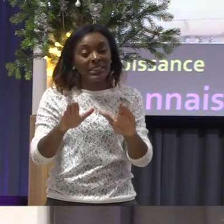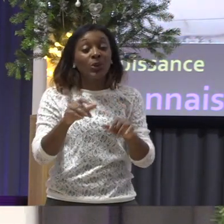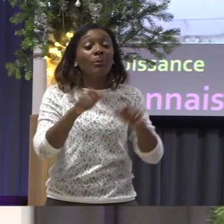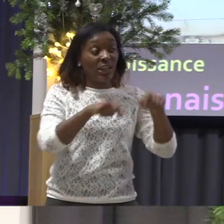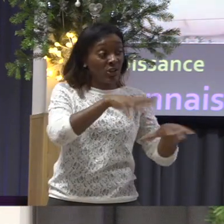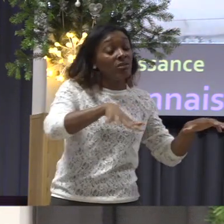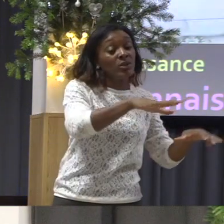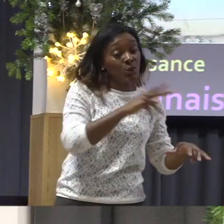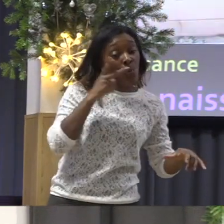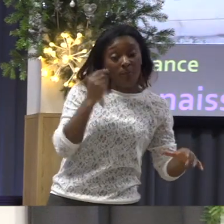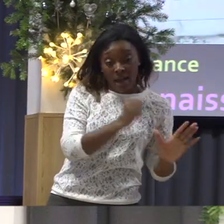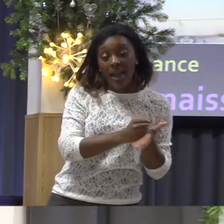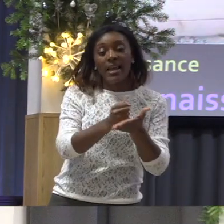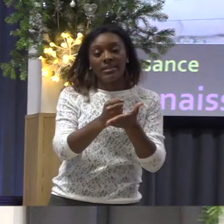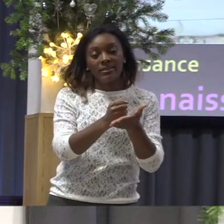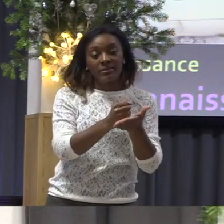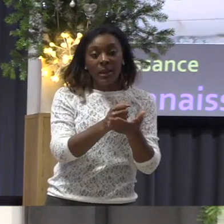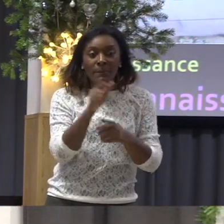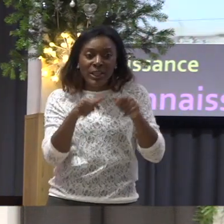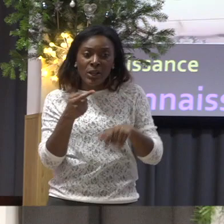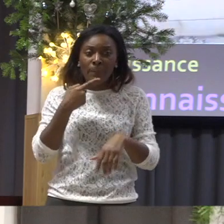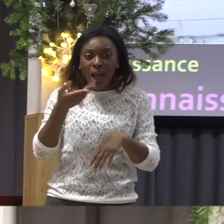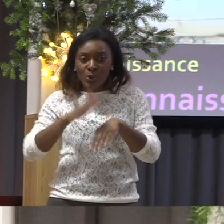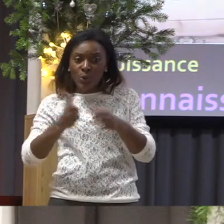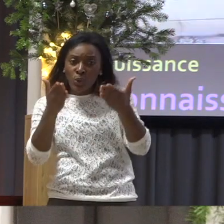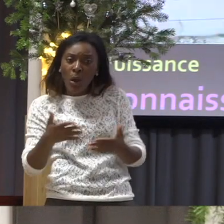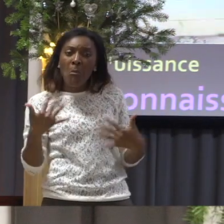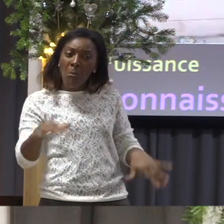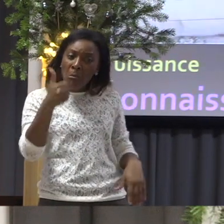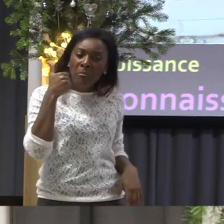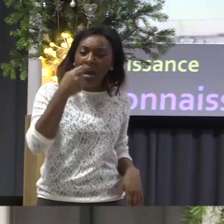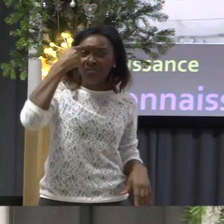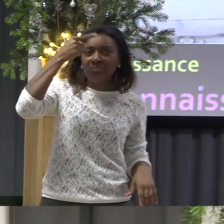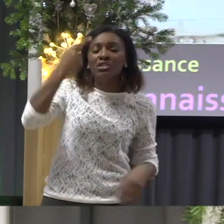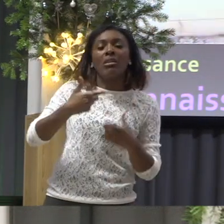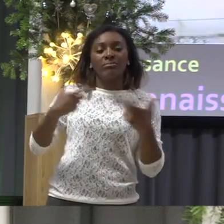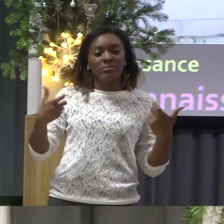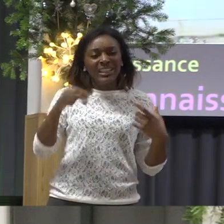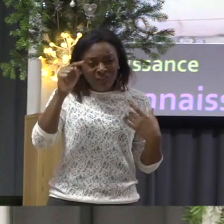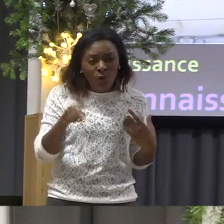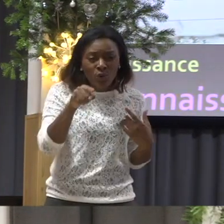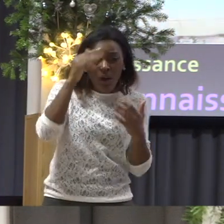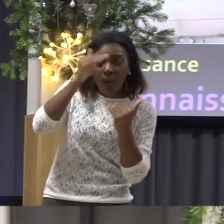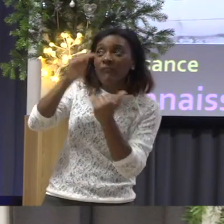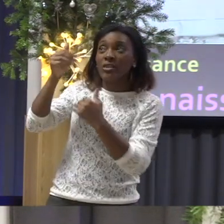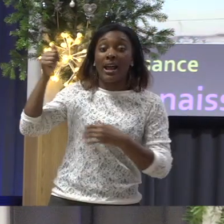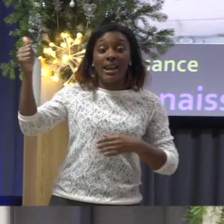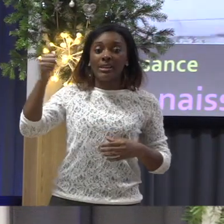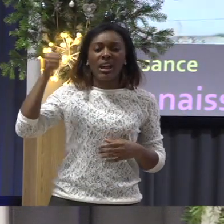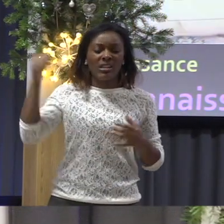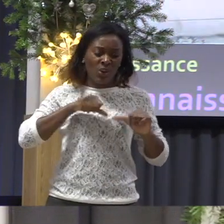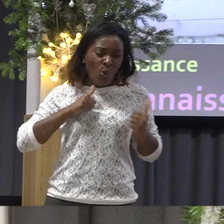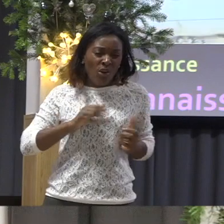hommes. Tu auras la réputation d'être un homme de bon sens. Mets ta confiance en l'Éternel de tout ton